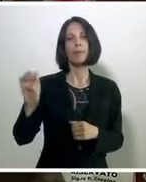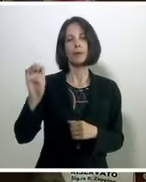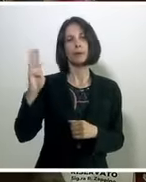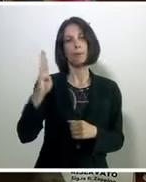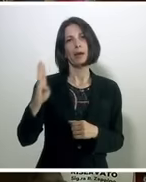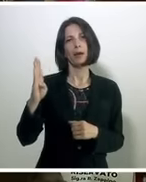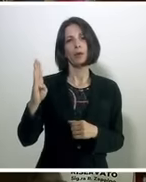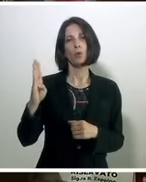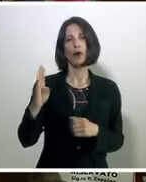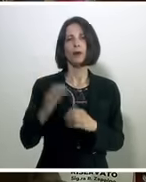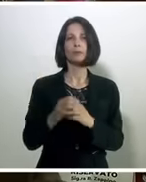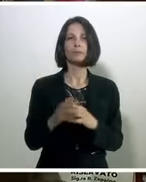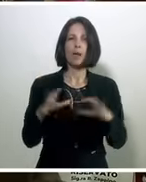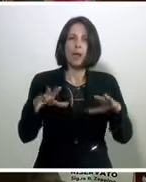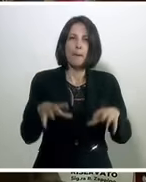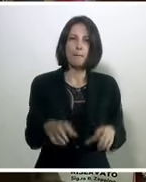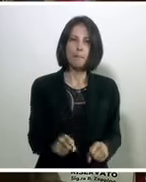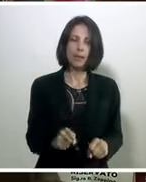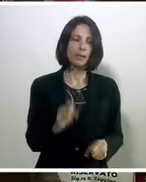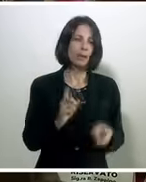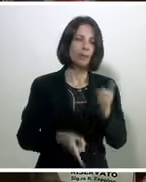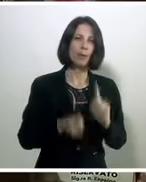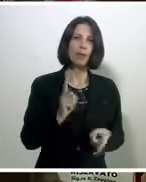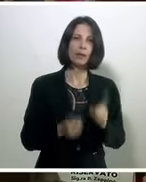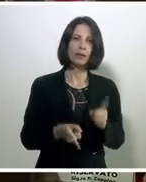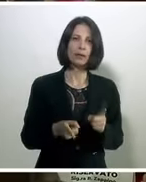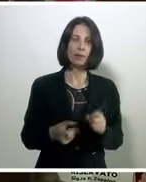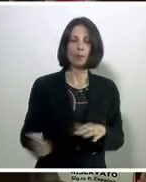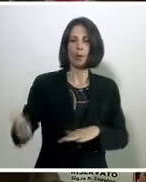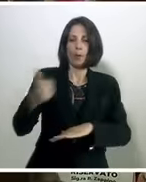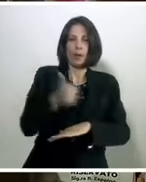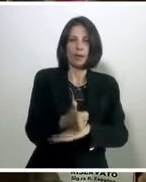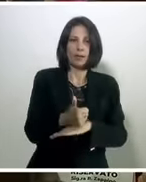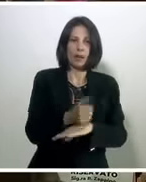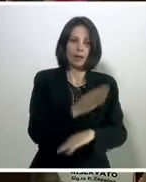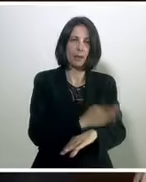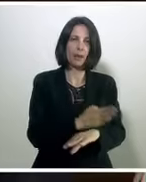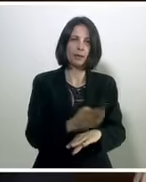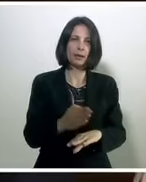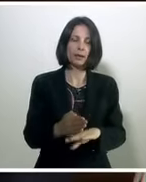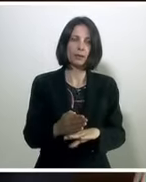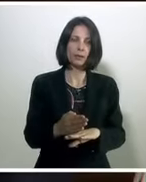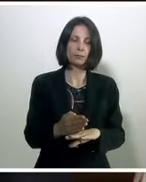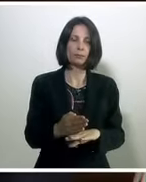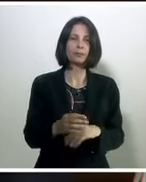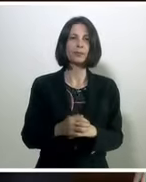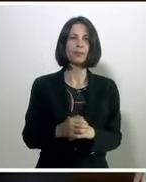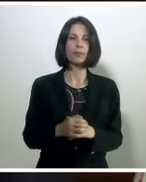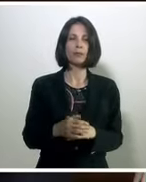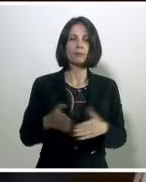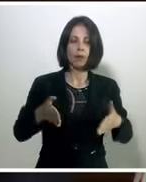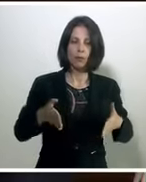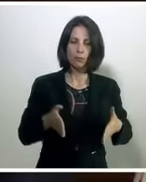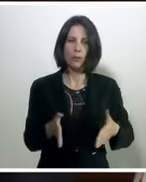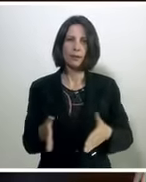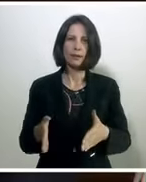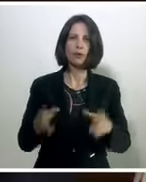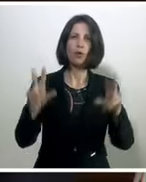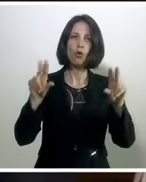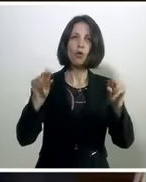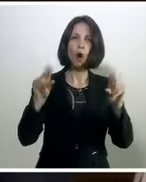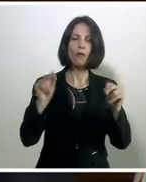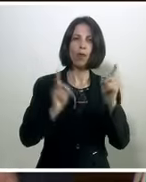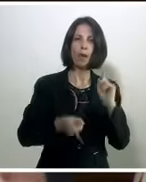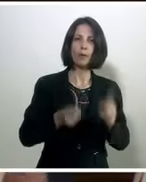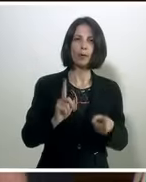i capisaldi del suo impegno politico dal leader del partito così propone un contributo per un nuovo indirizzo della politica italiana parte